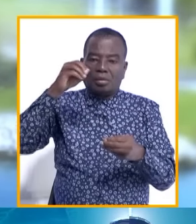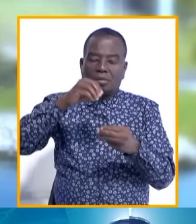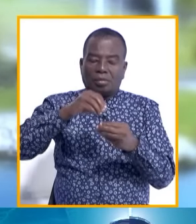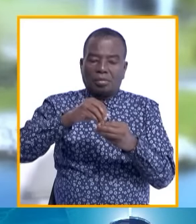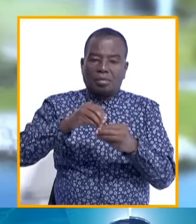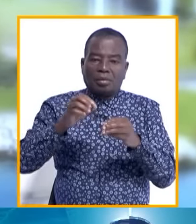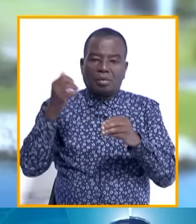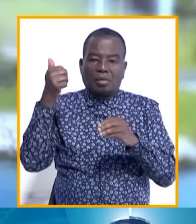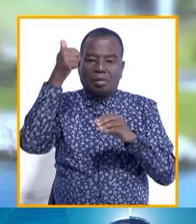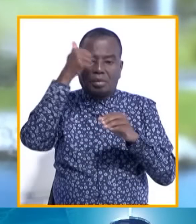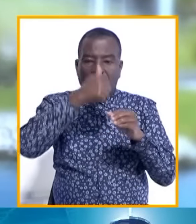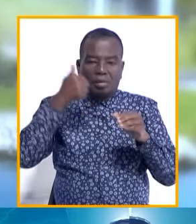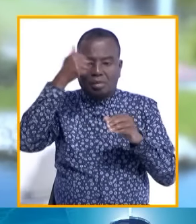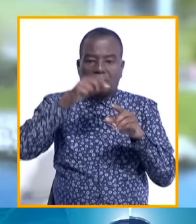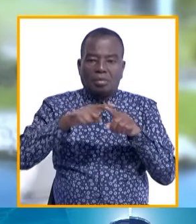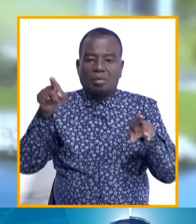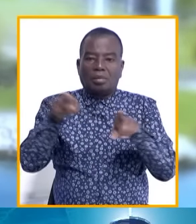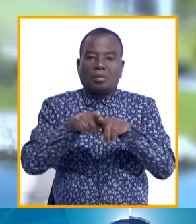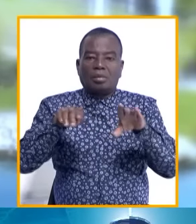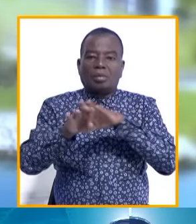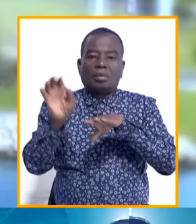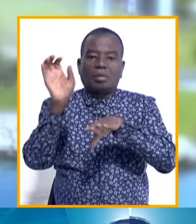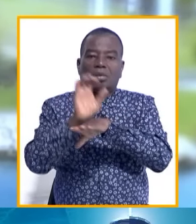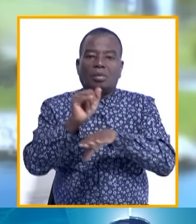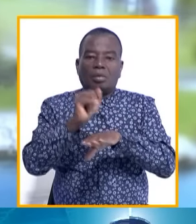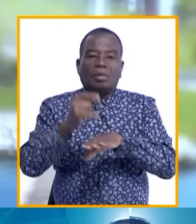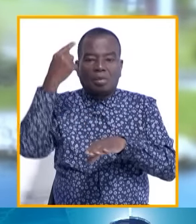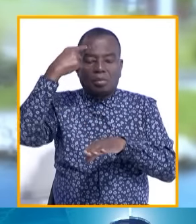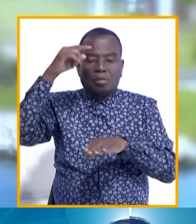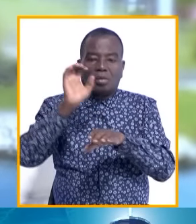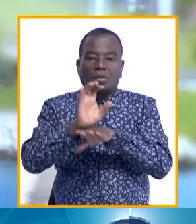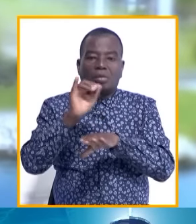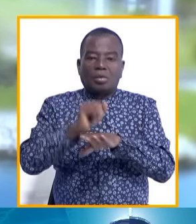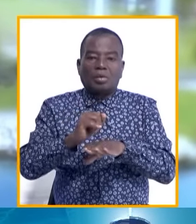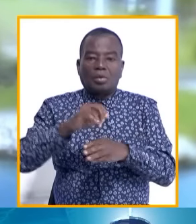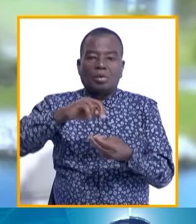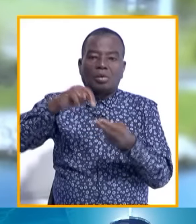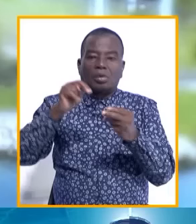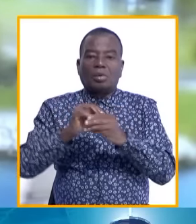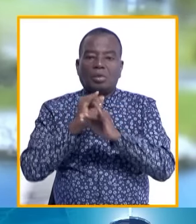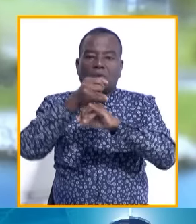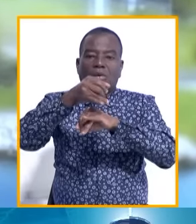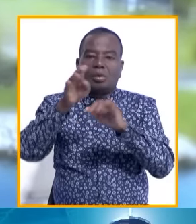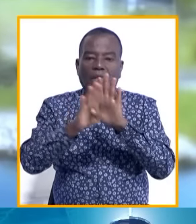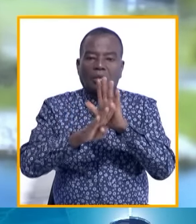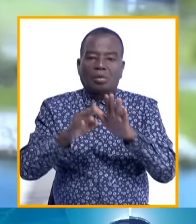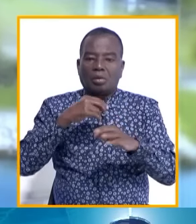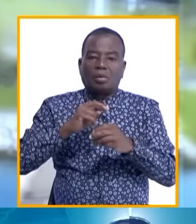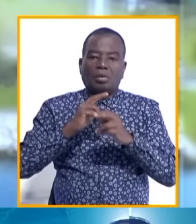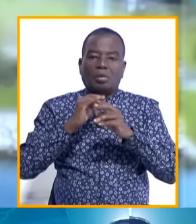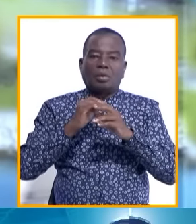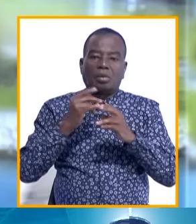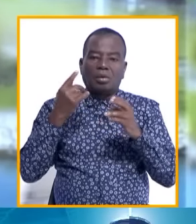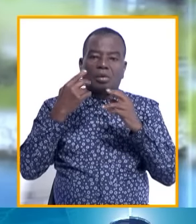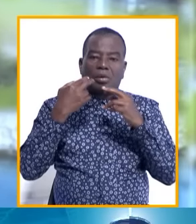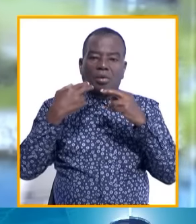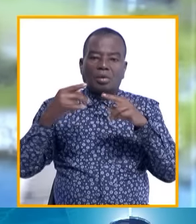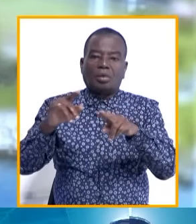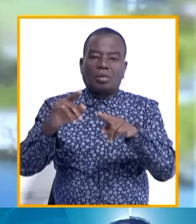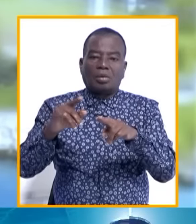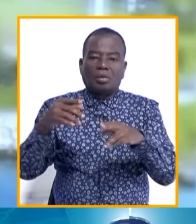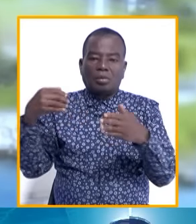en Afrique, mais aussi en Côte d'Ivoire. Et pour ce qui concerne notre pays, de nombreux investissements sont annoncés et un nouveau partenariat de